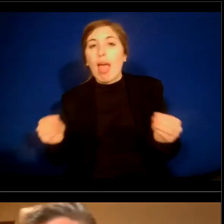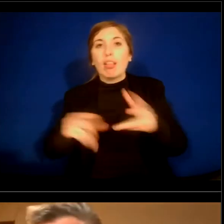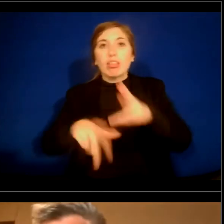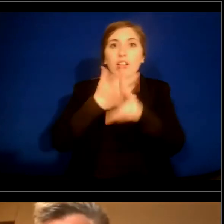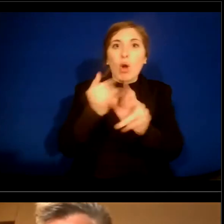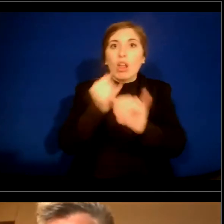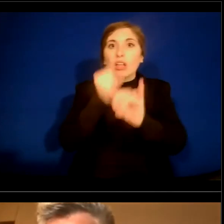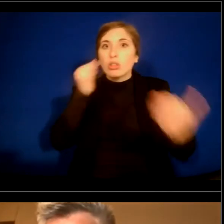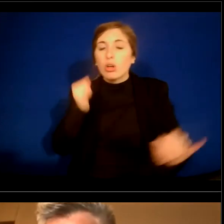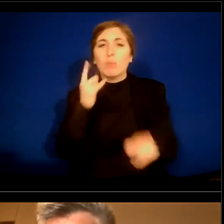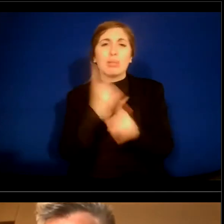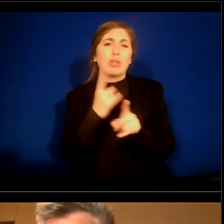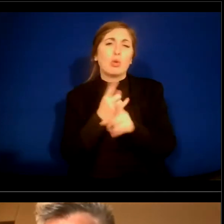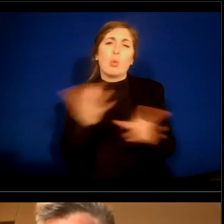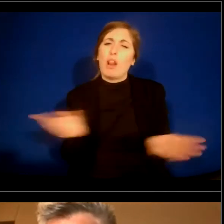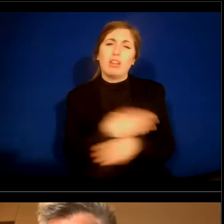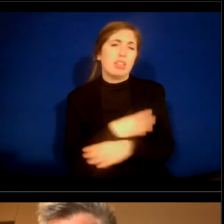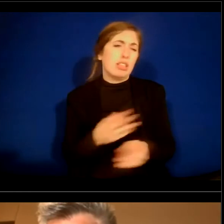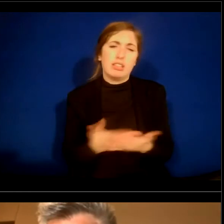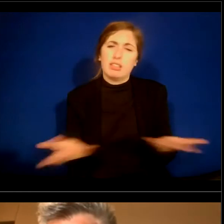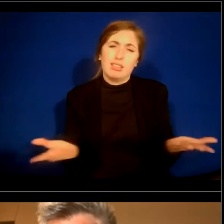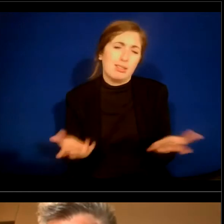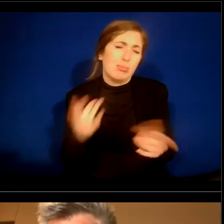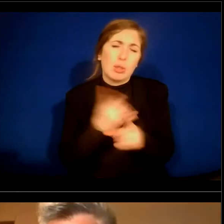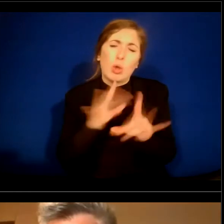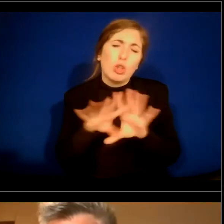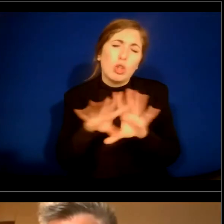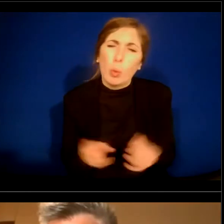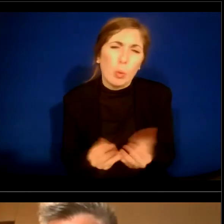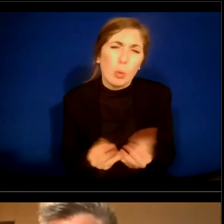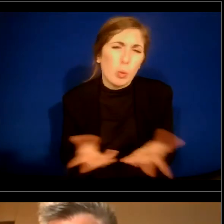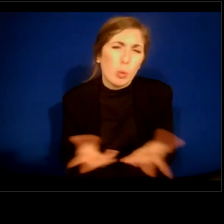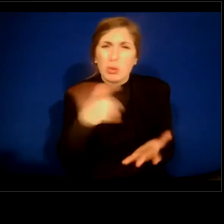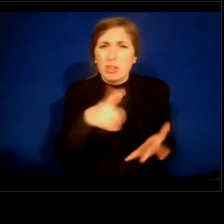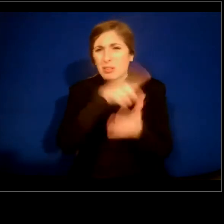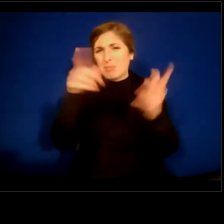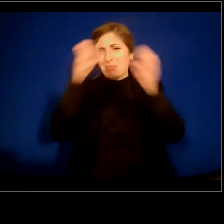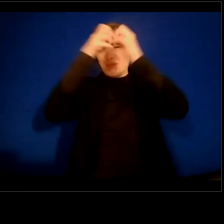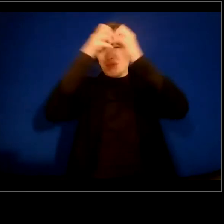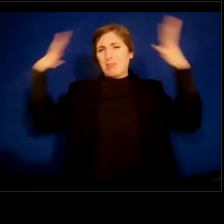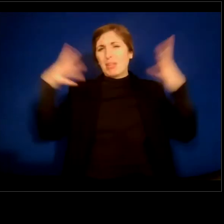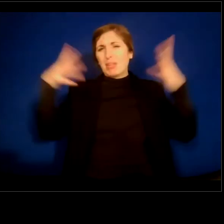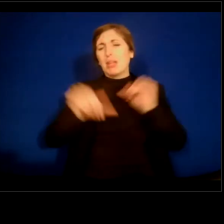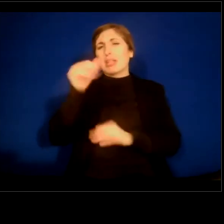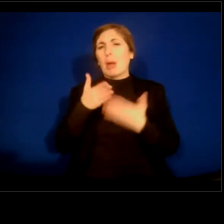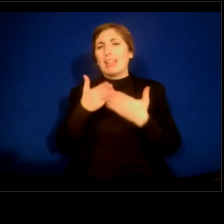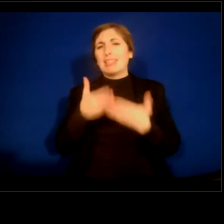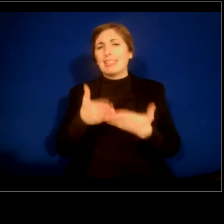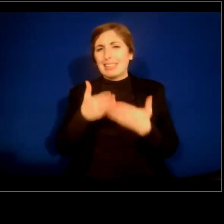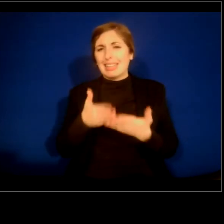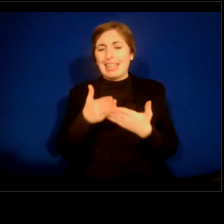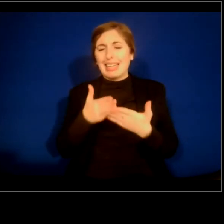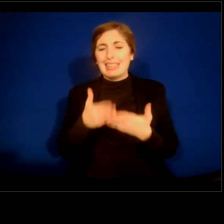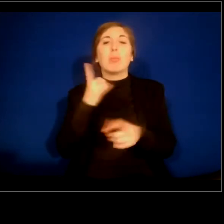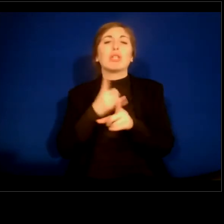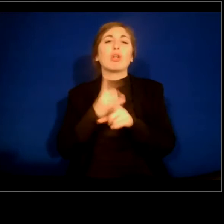pensiamo, immaginando la prima assistenza, no? La risposta solo al bisogno primario, che